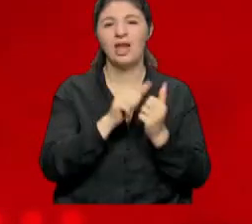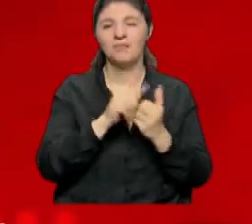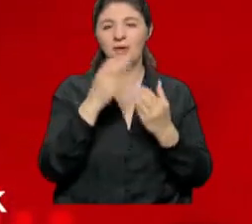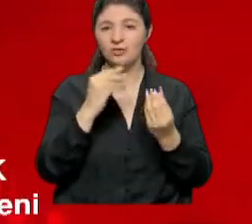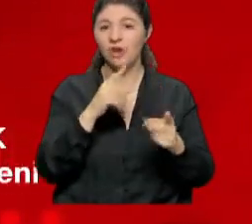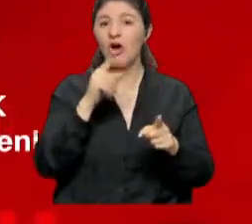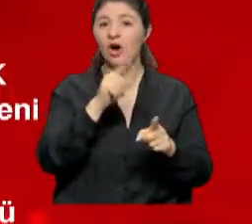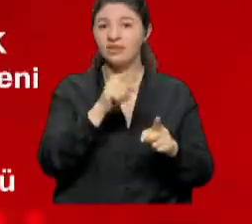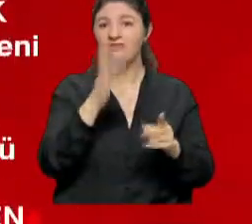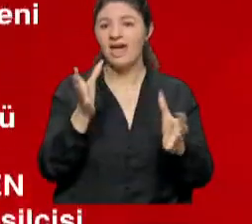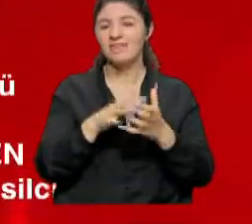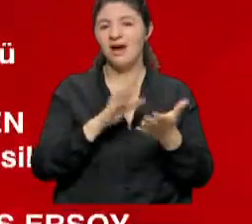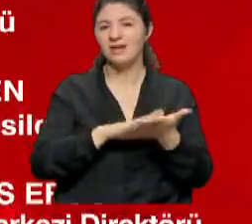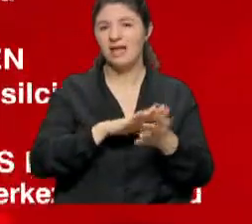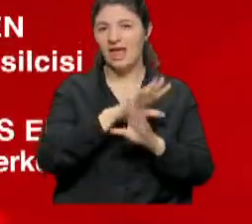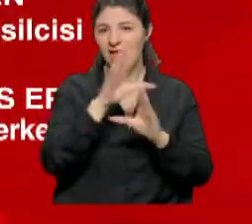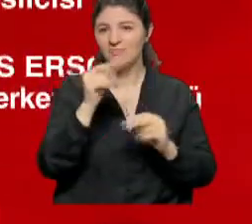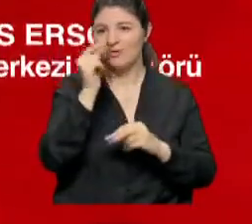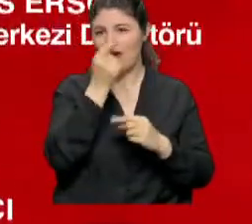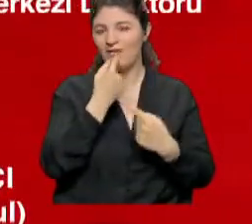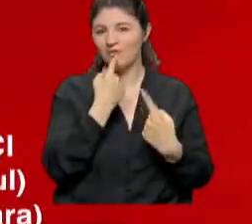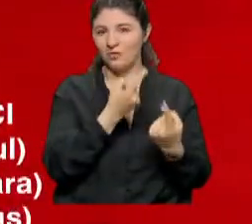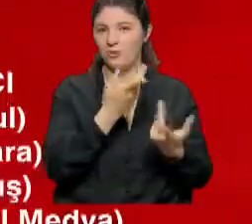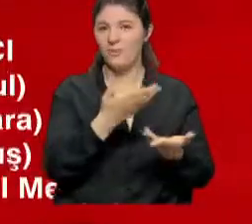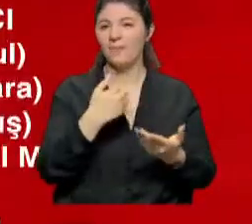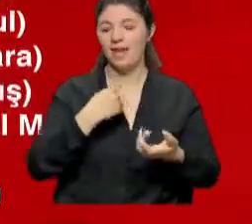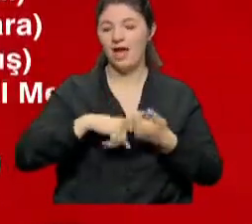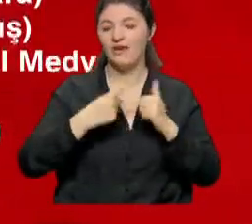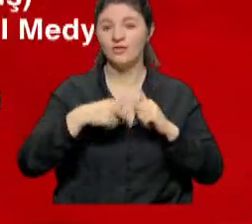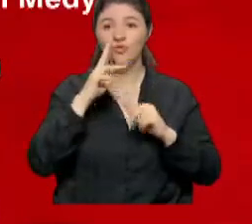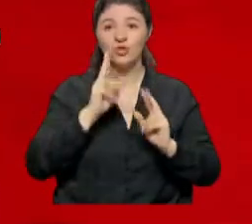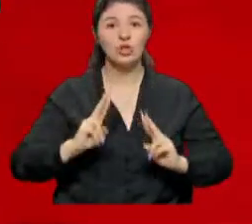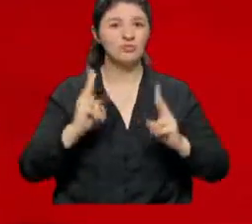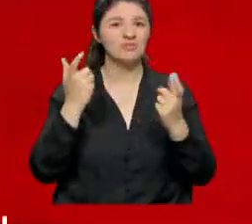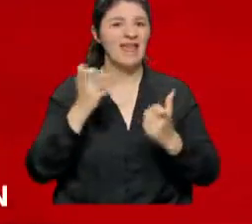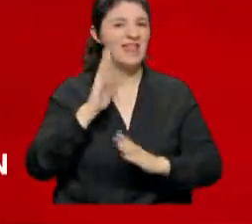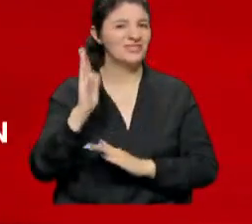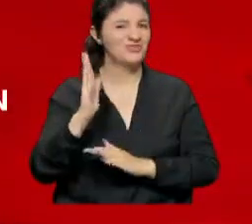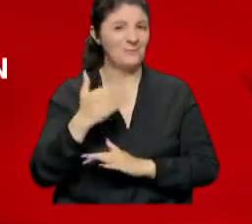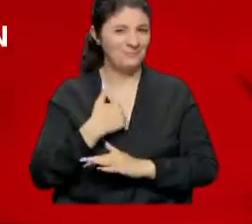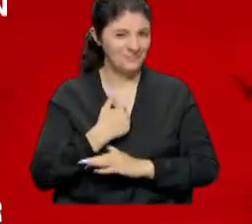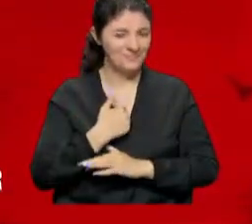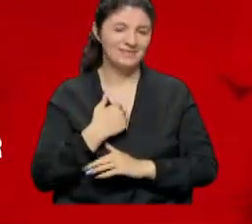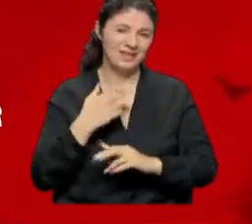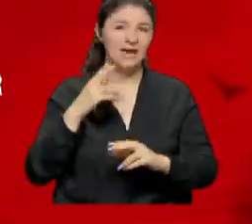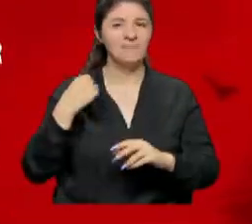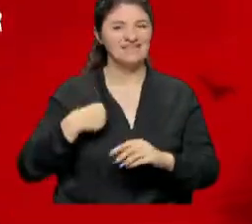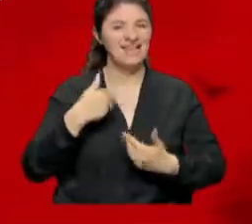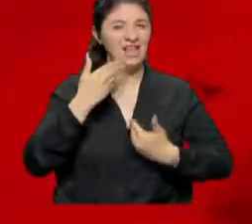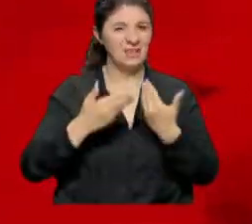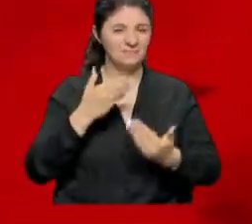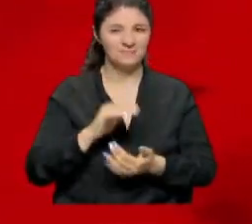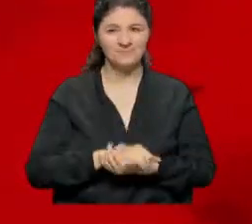bitti olacak Ona ve ekip arkadaşlarıma kolaylıklar diliyorum Ben hafta sonu da sürpriz bir yerde olacağım Pazar